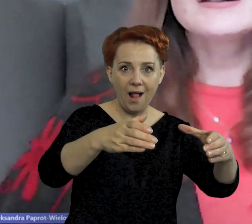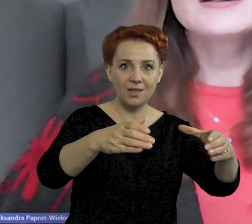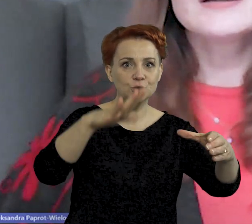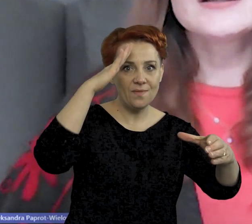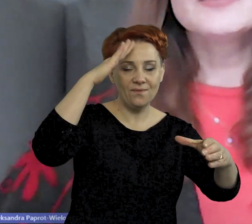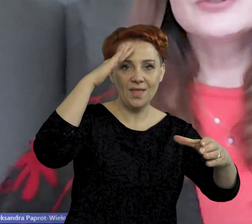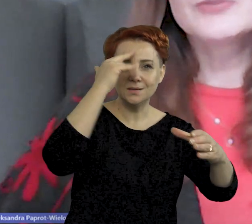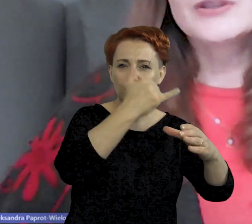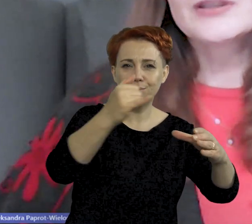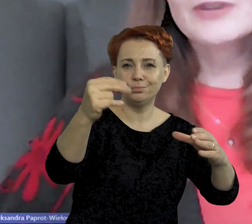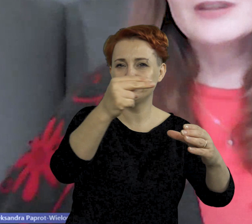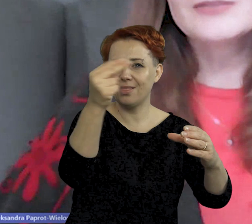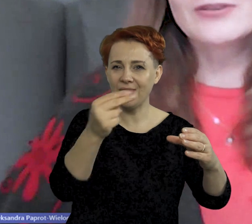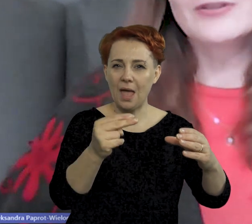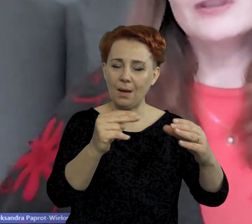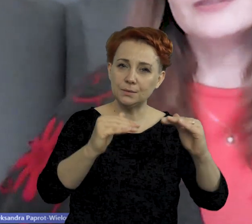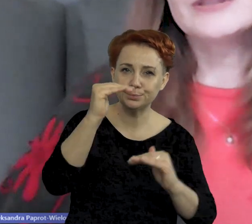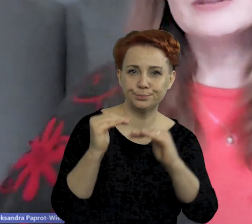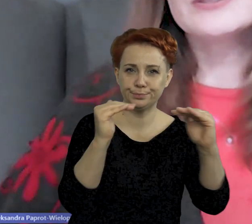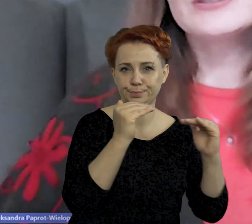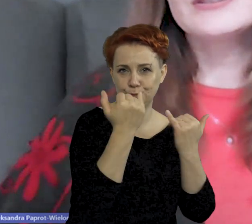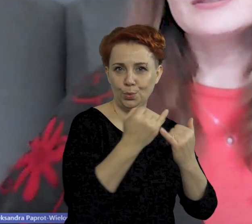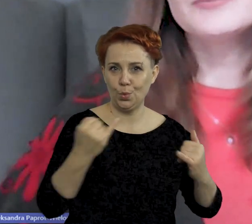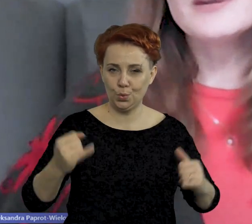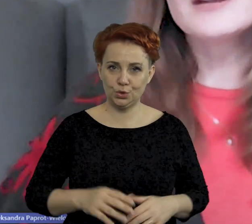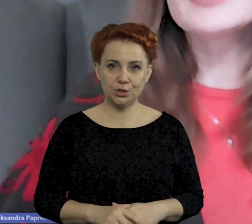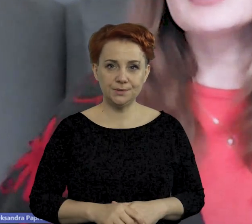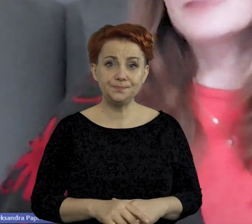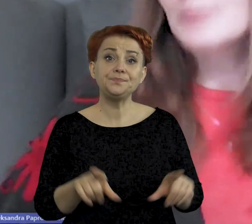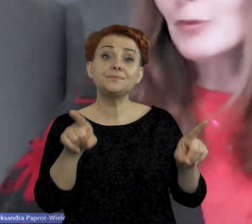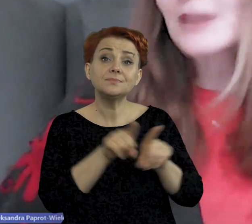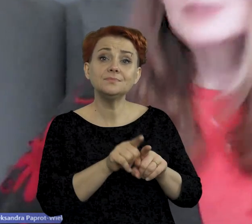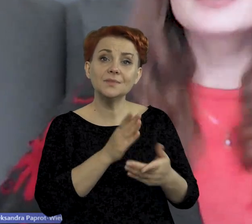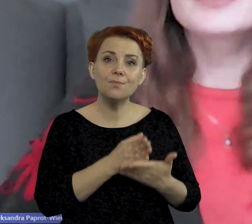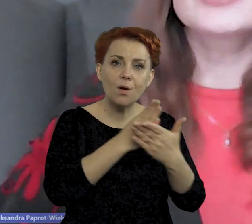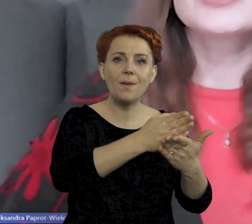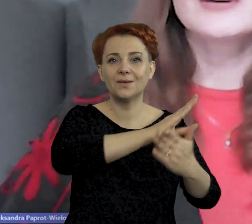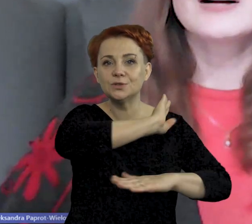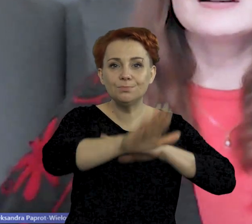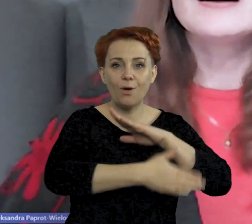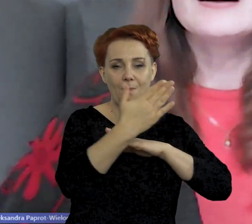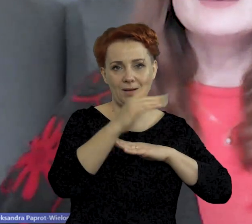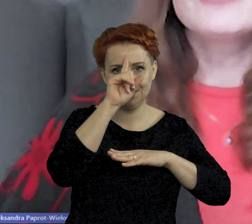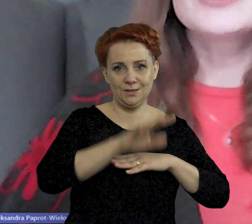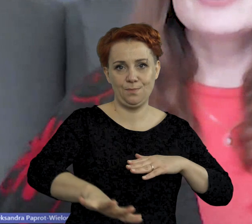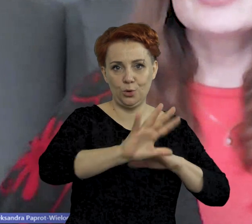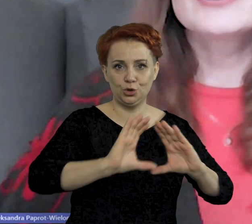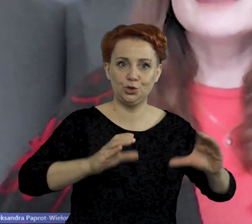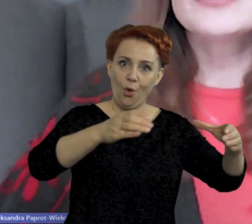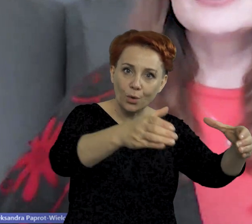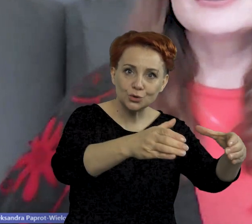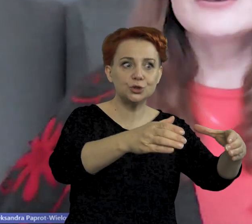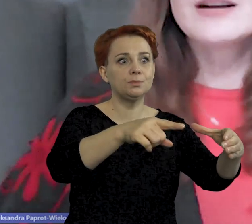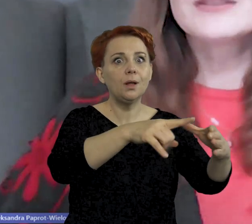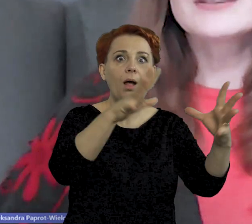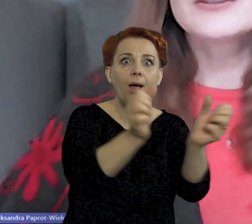rzeczywiście na tym poziomie takim lokalnym, regionalnym działać i wspomagać też społeczności lokalne właśnie w